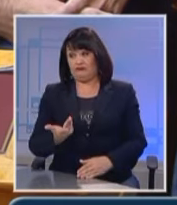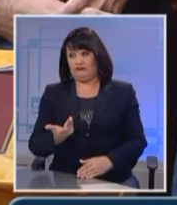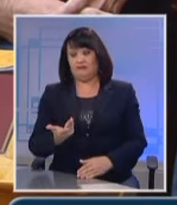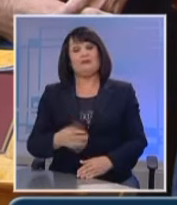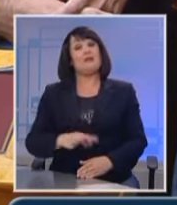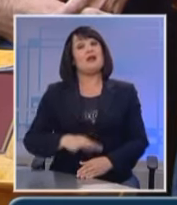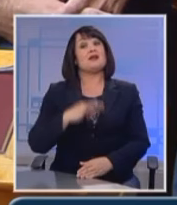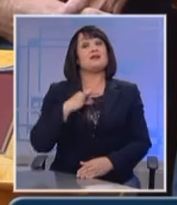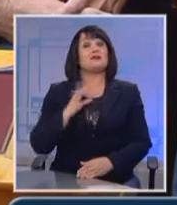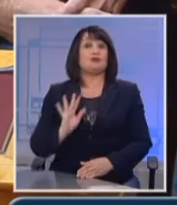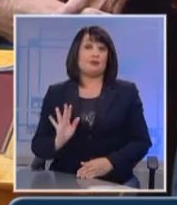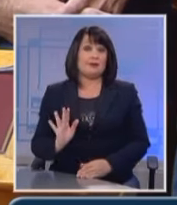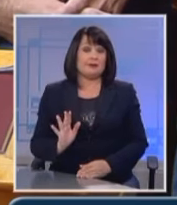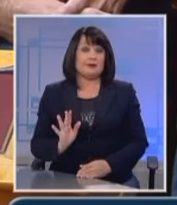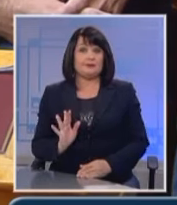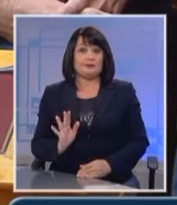αξιοπρεπείς